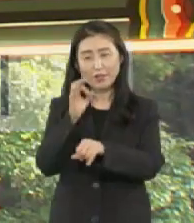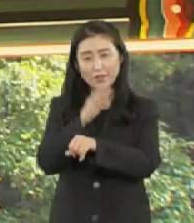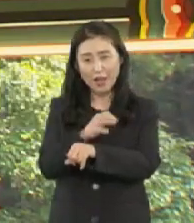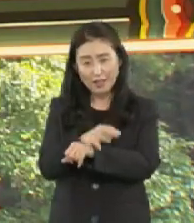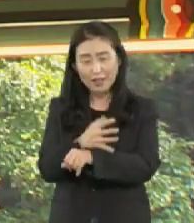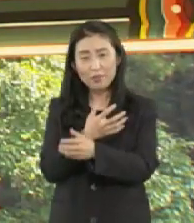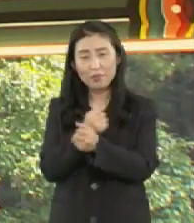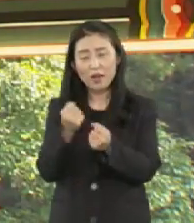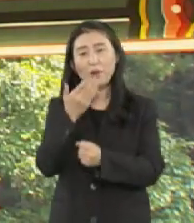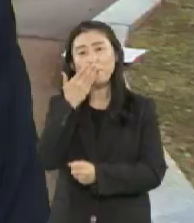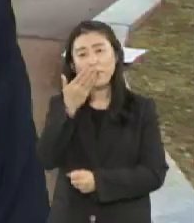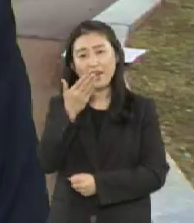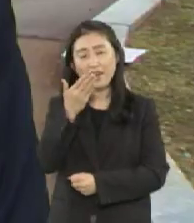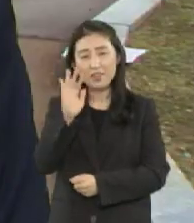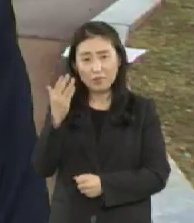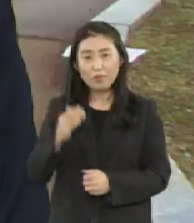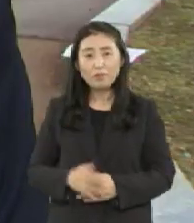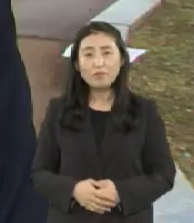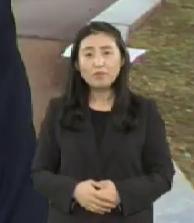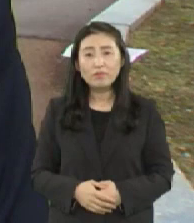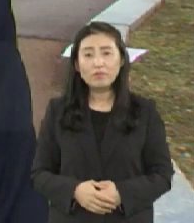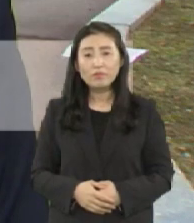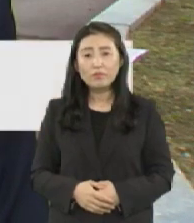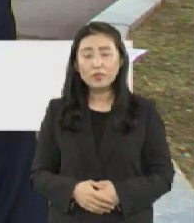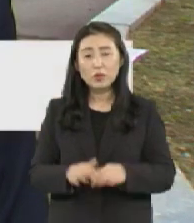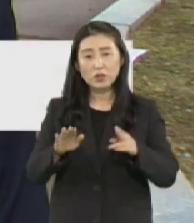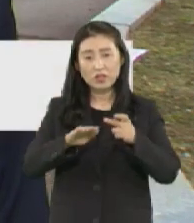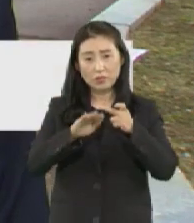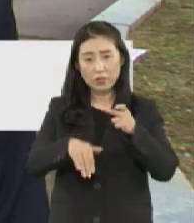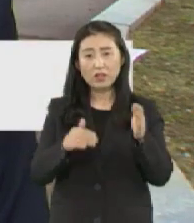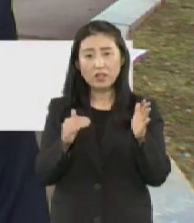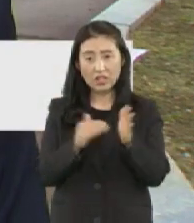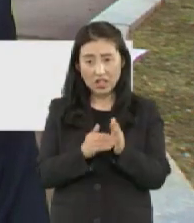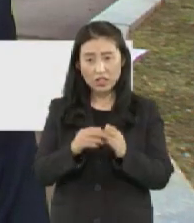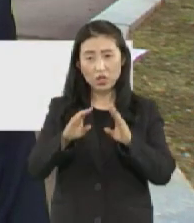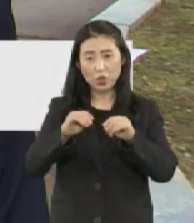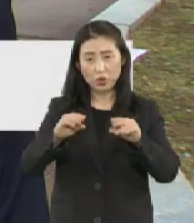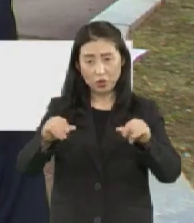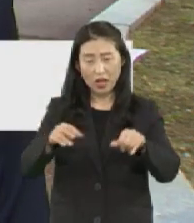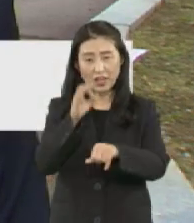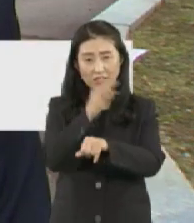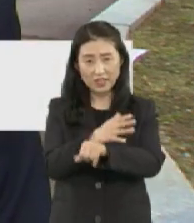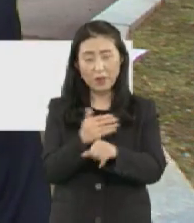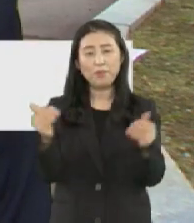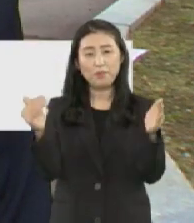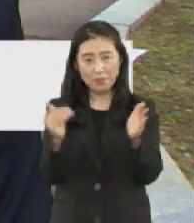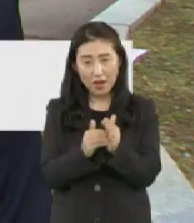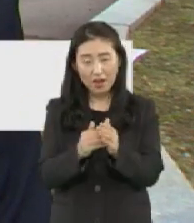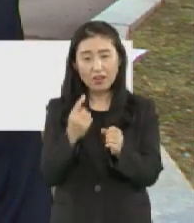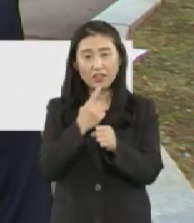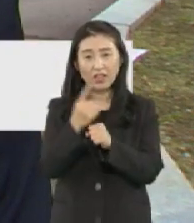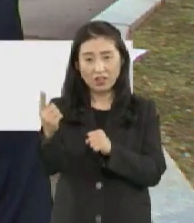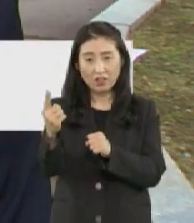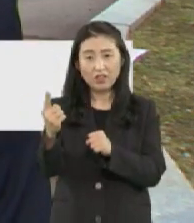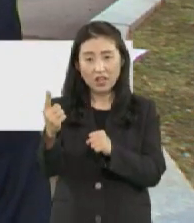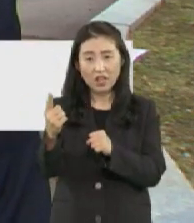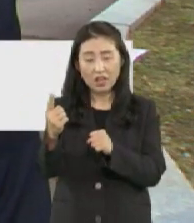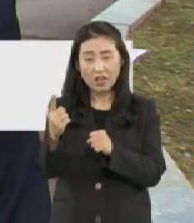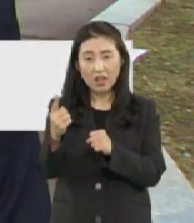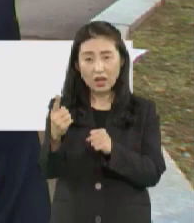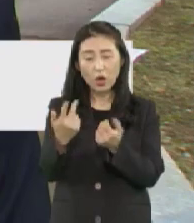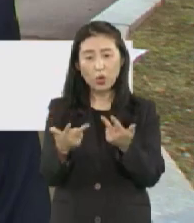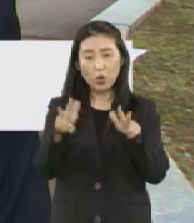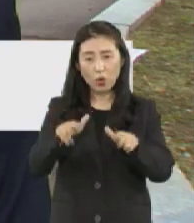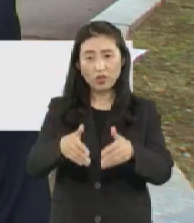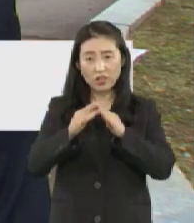가능해 졌기 때문입니다 올 연말까지는 완료되고 내년도 이런 게 동요 사업을